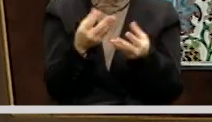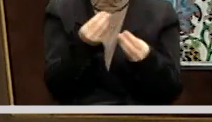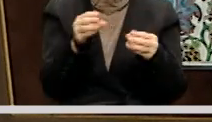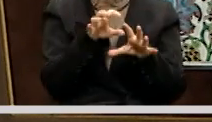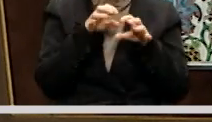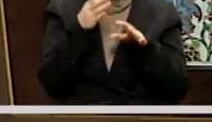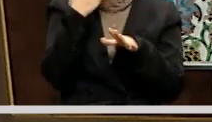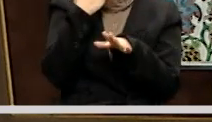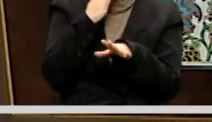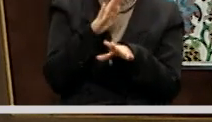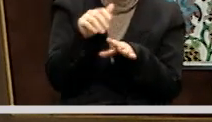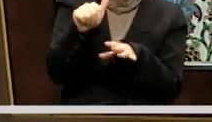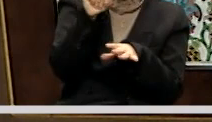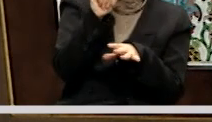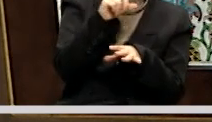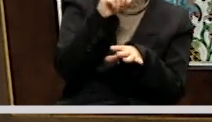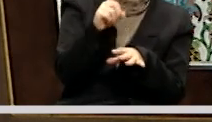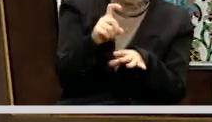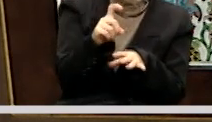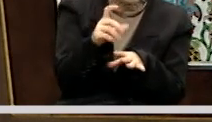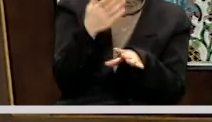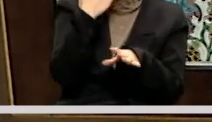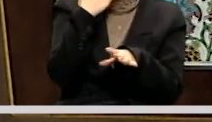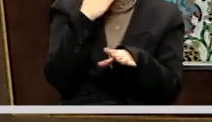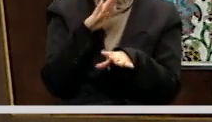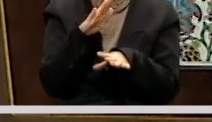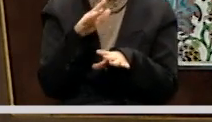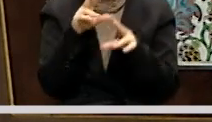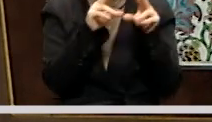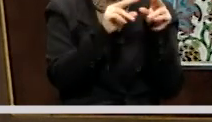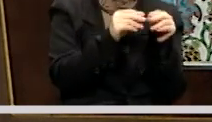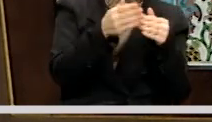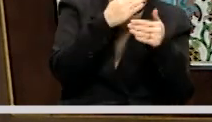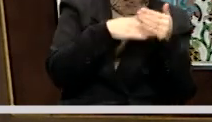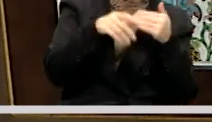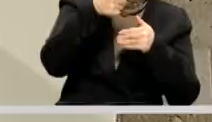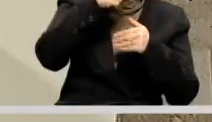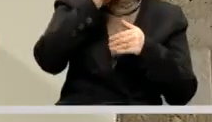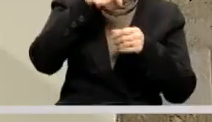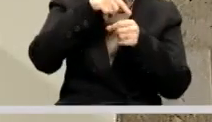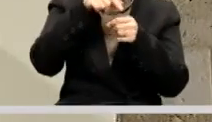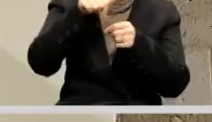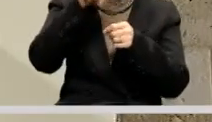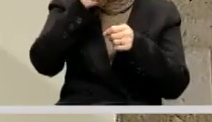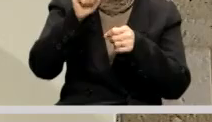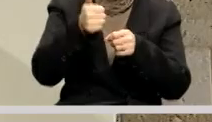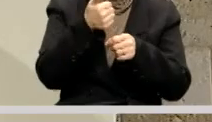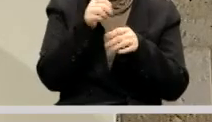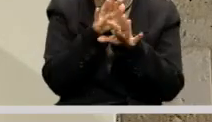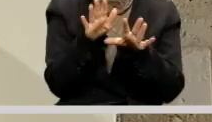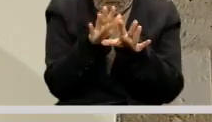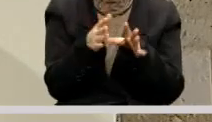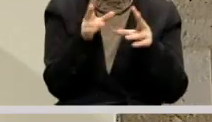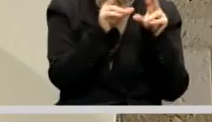yapmıyorsa içelim mi yine de, yoksa yine de uyku öncesi kafein almak iyi bir şey değil der miyiz? Şöyle, yani uykudan en az 2 saat